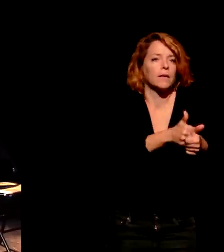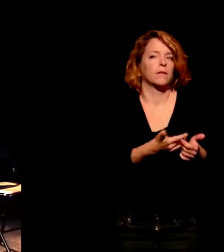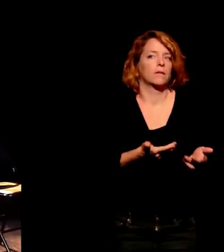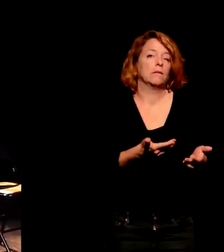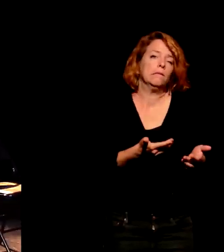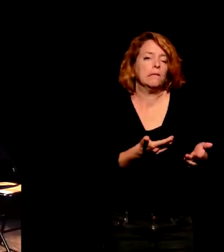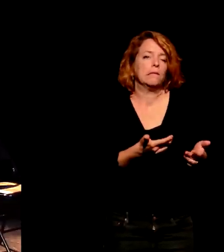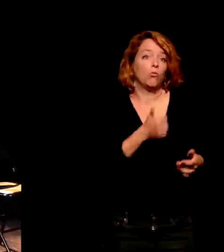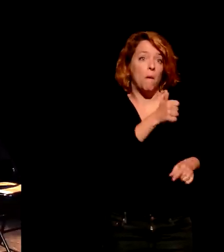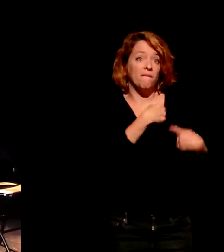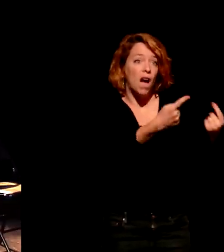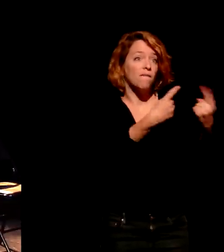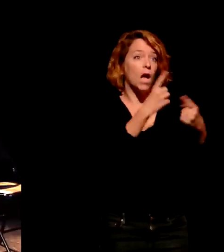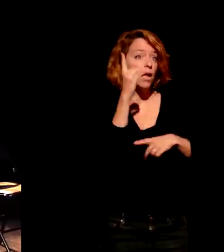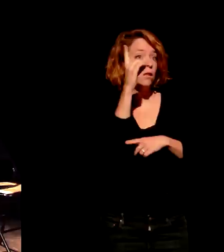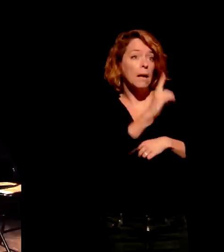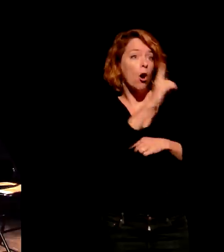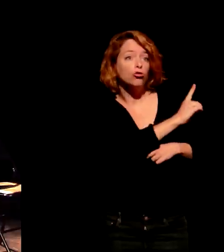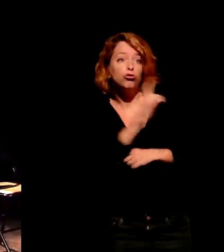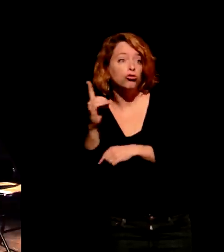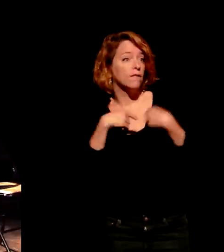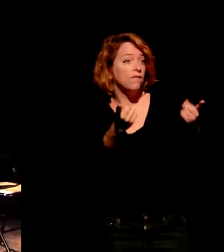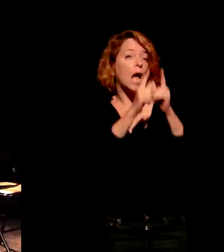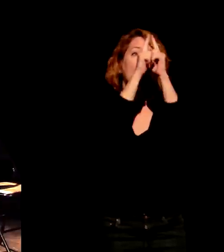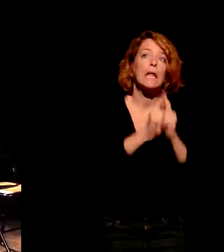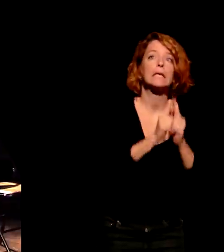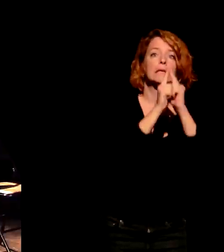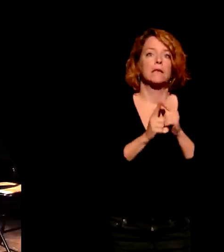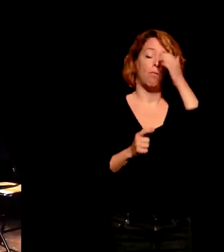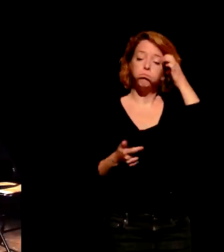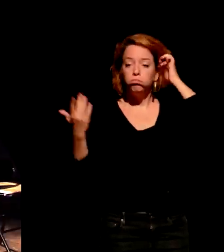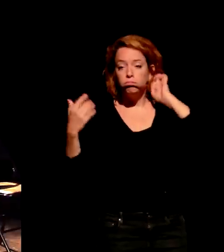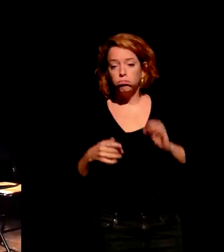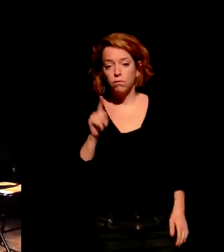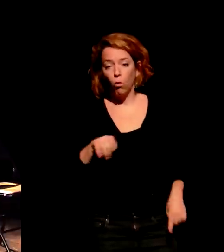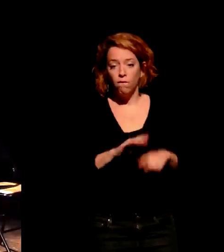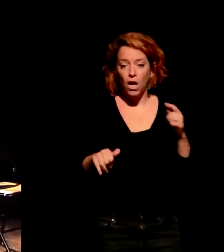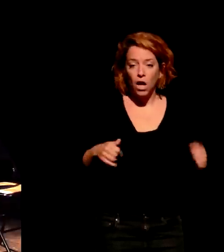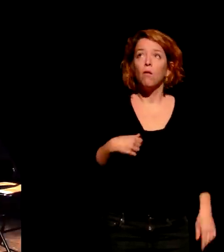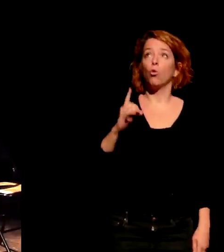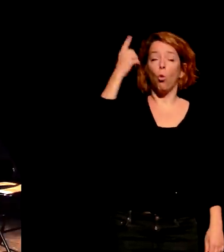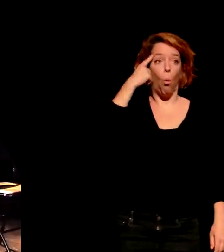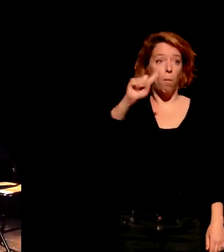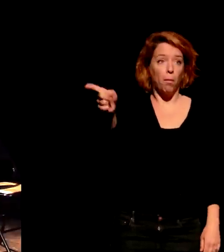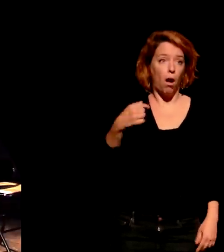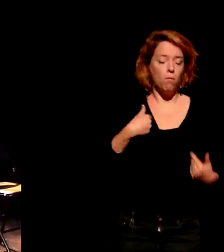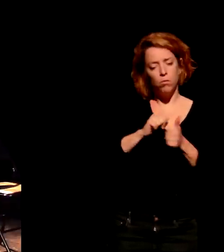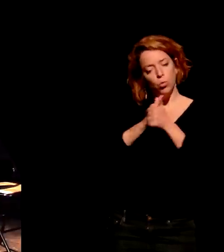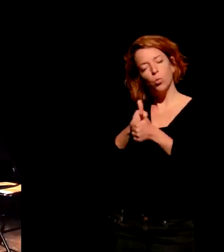Il va à l'église le dimanche, et voilà, ça fait partie de... Il se dit, il faut le faire, mais il ne croit pas en Dieu, il est marxiste lui aussi.